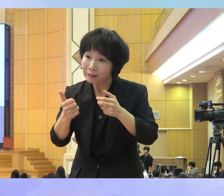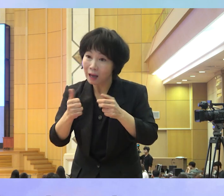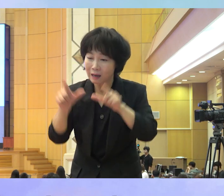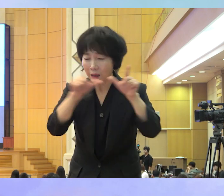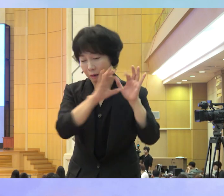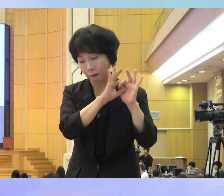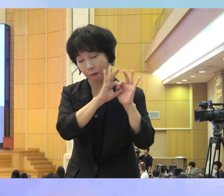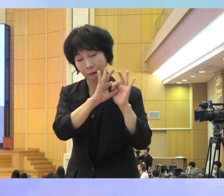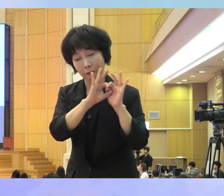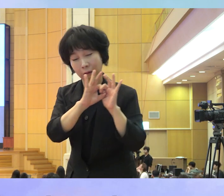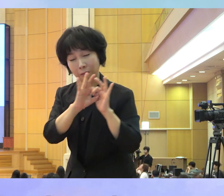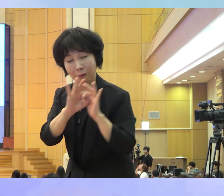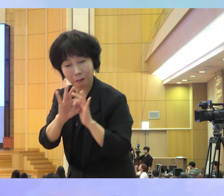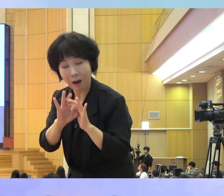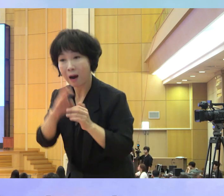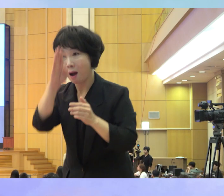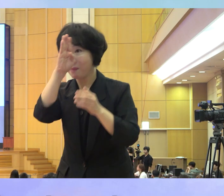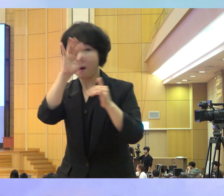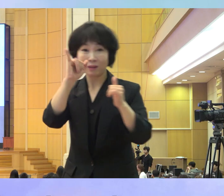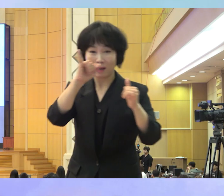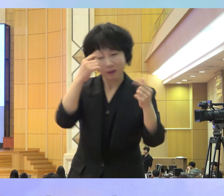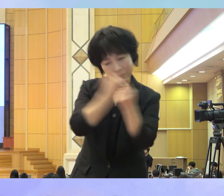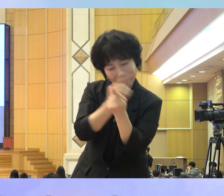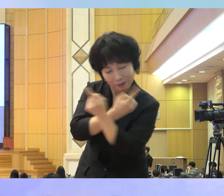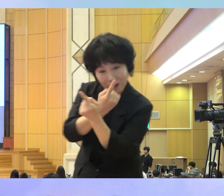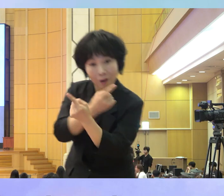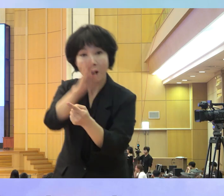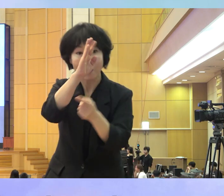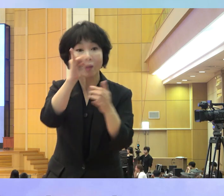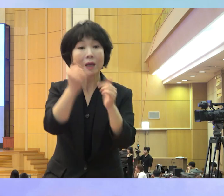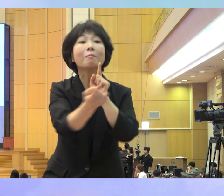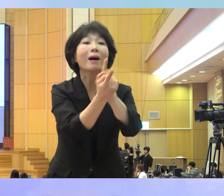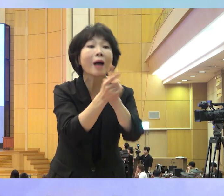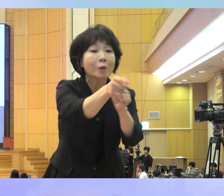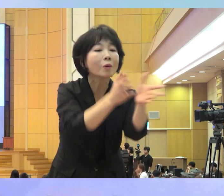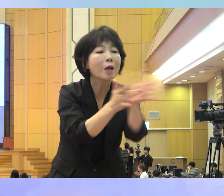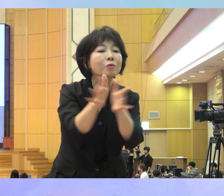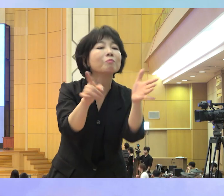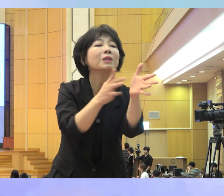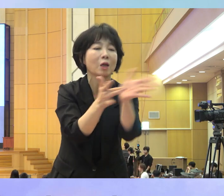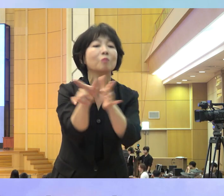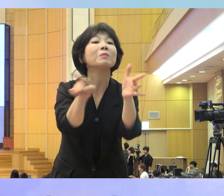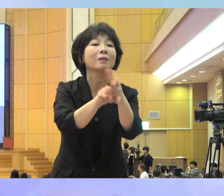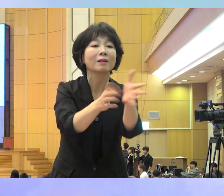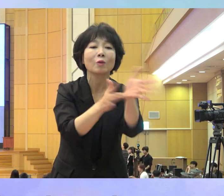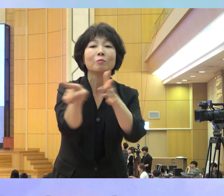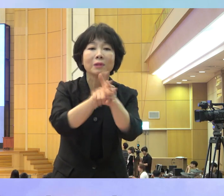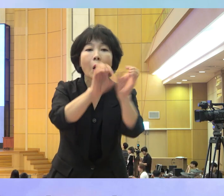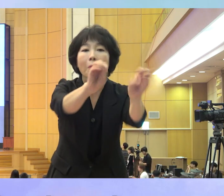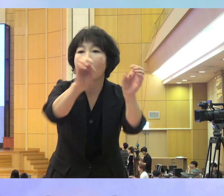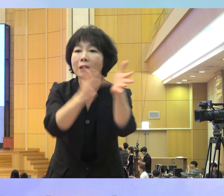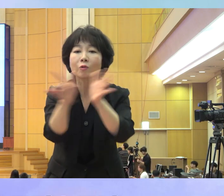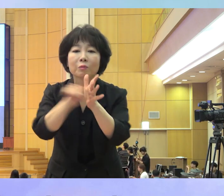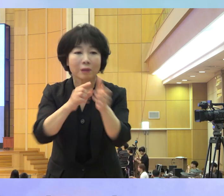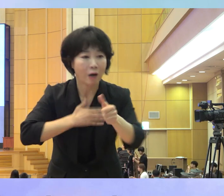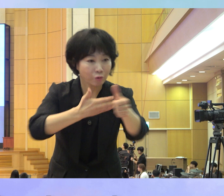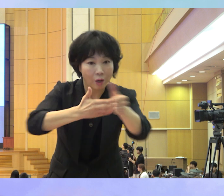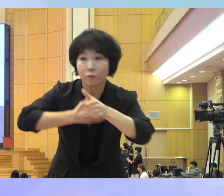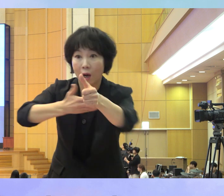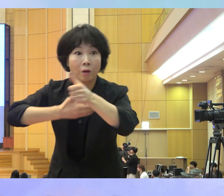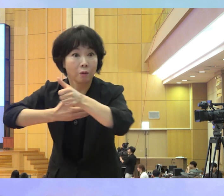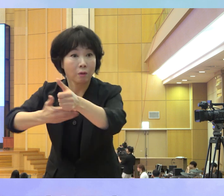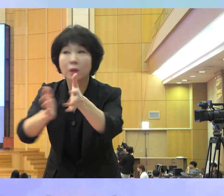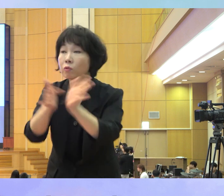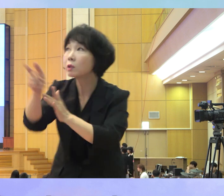의사생활하면서 환자들에게 예수를 증거한 겁니다. 예수 발견하고 예수님을 알고